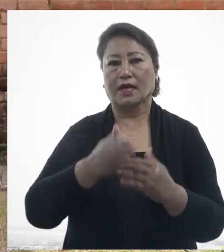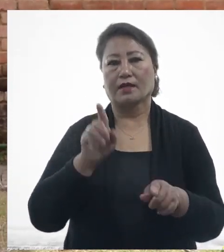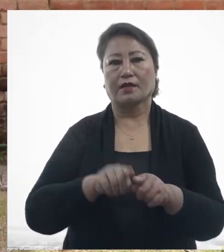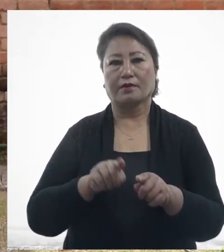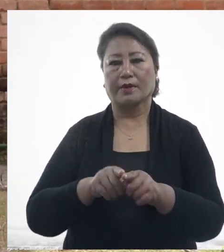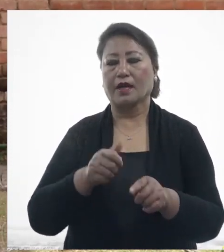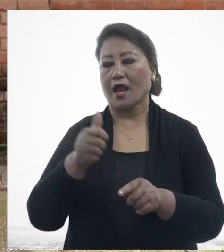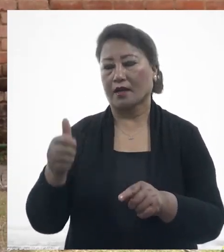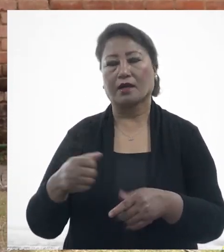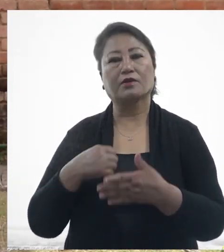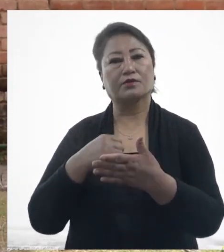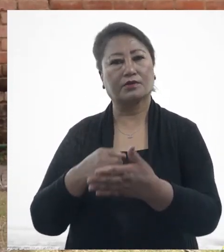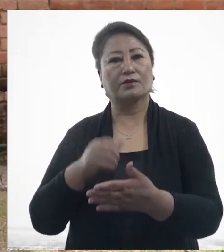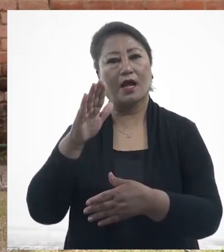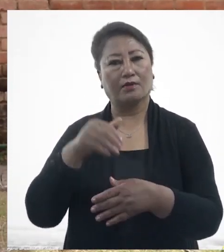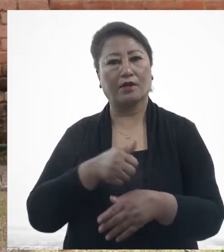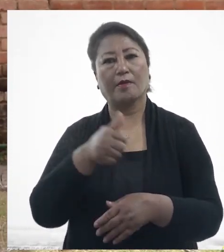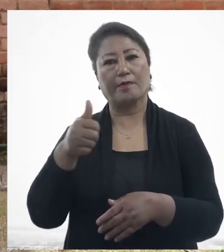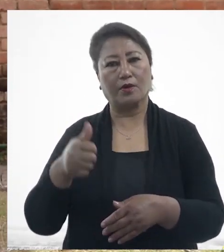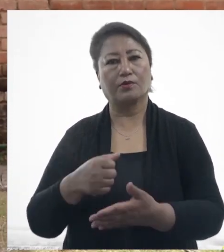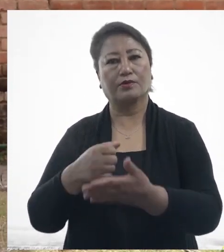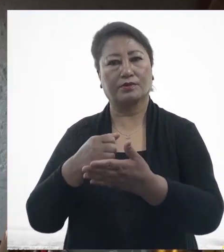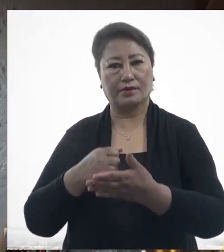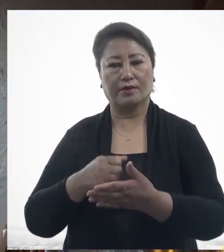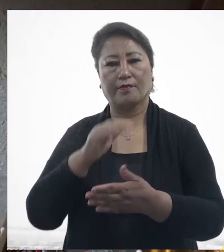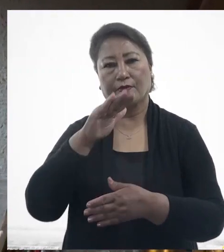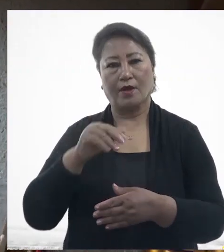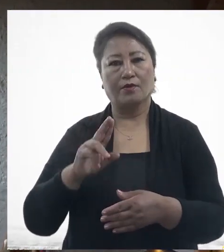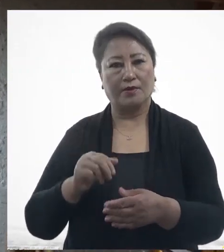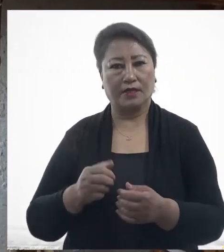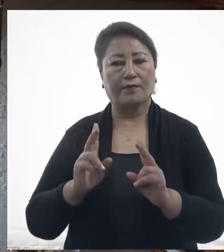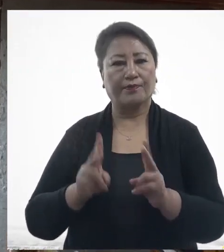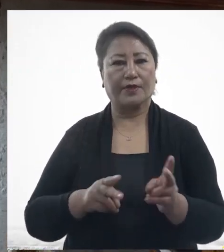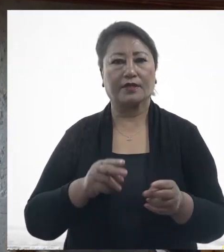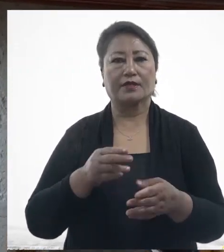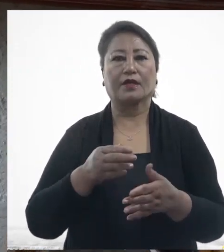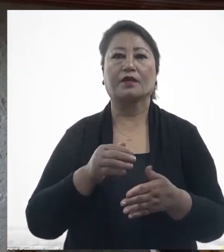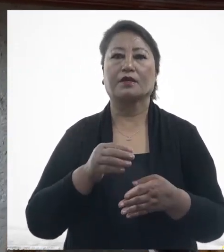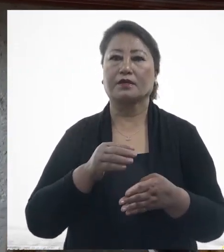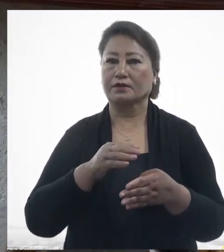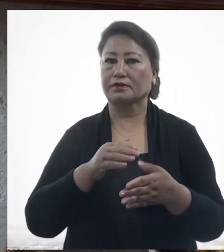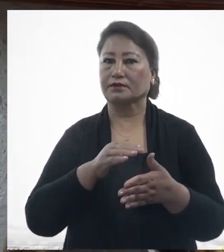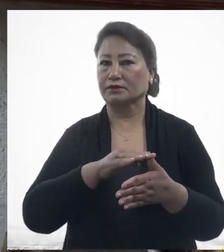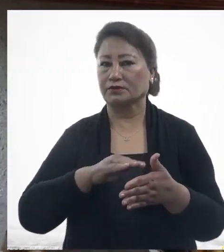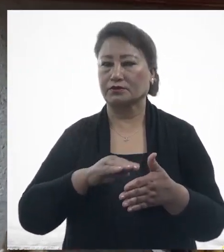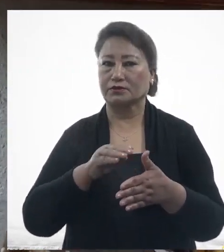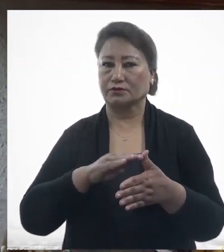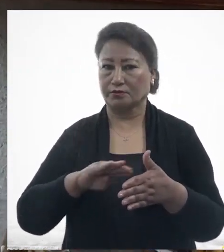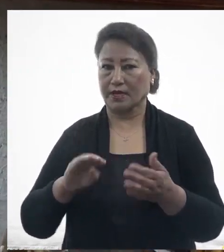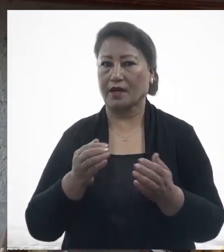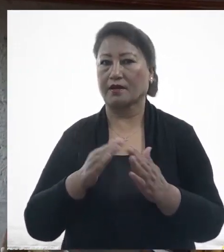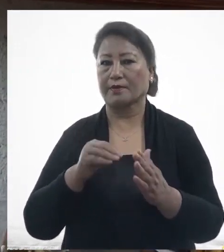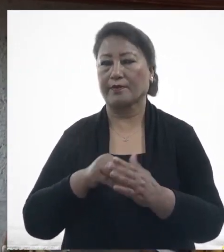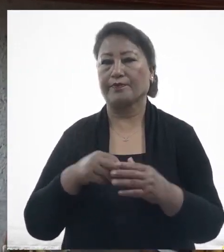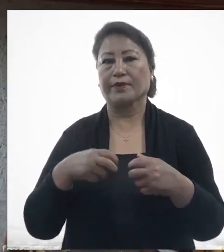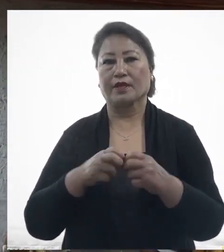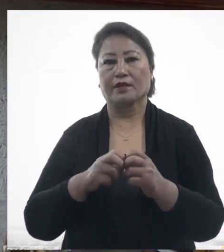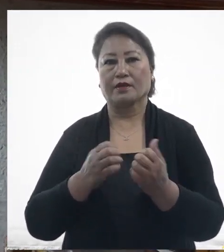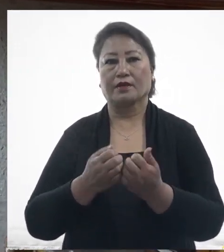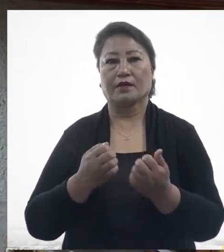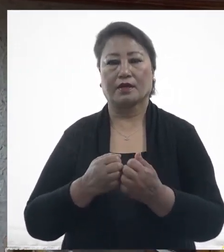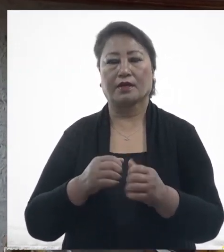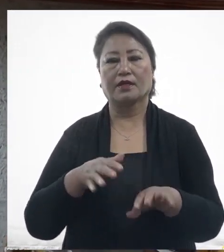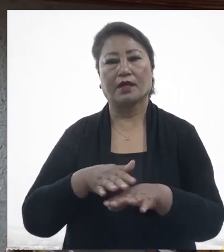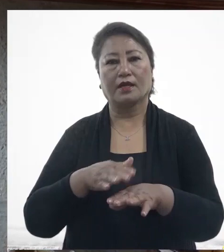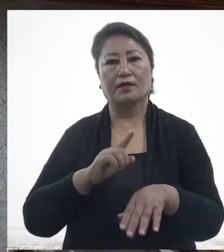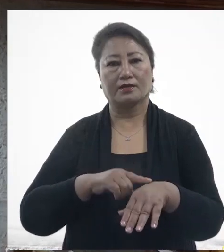अर्काको सहायतामा, आउँदाखेरि पनि अर्काको सहायतामा गर्ने। त्यस्तै जुम्ला घर भएका खडक रोकाया मेरुदण्ड पक्षघात भएको धेरै